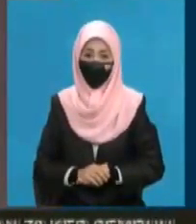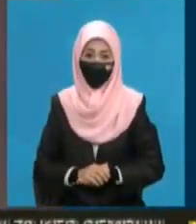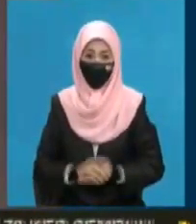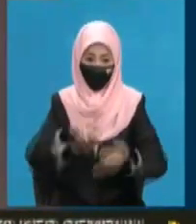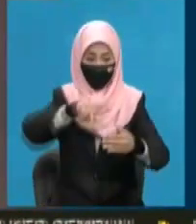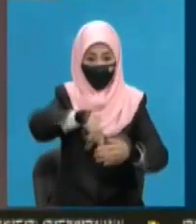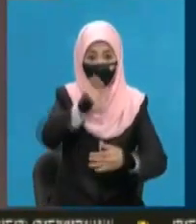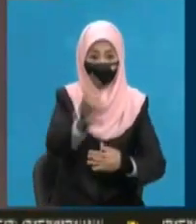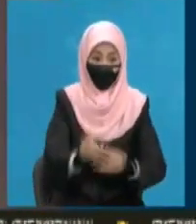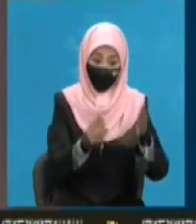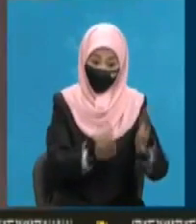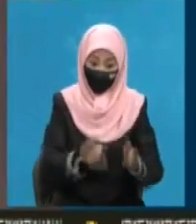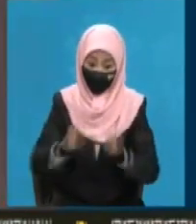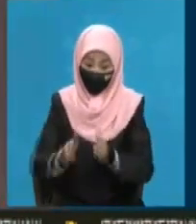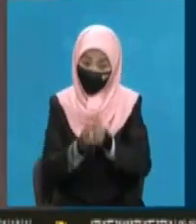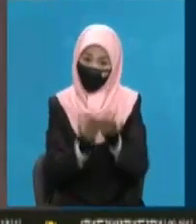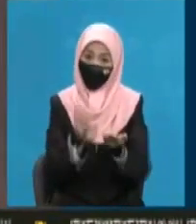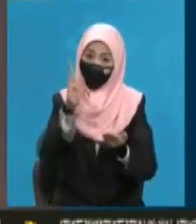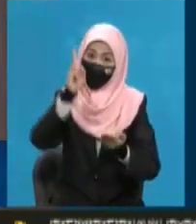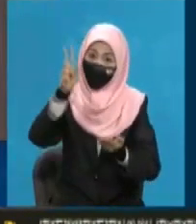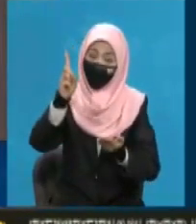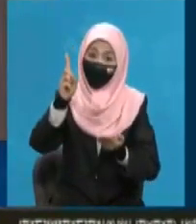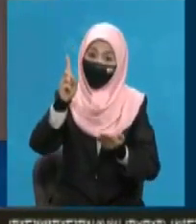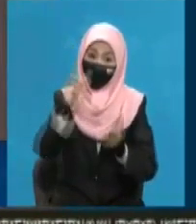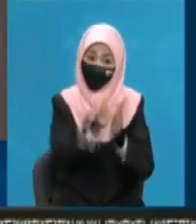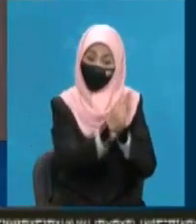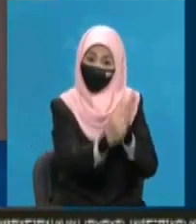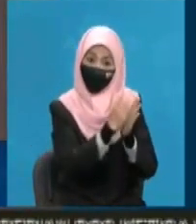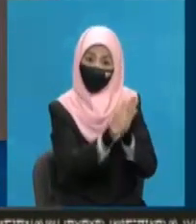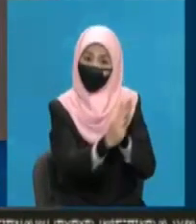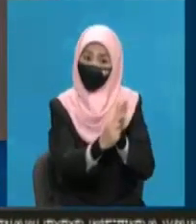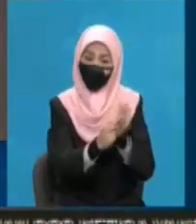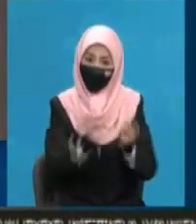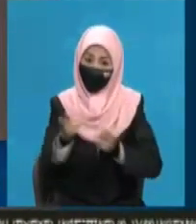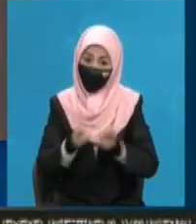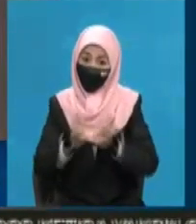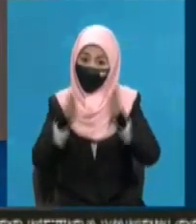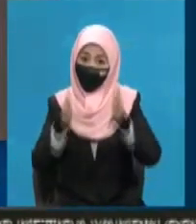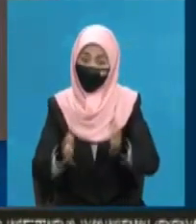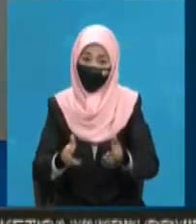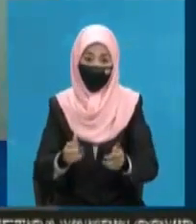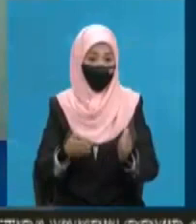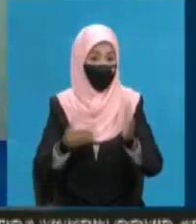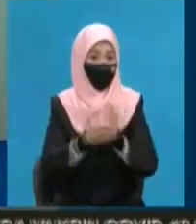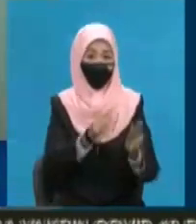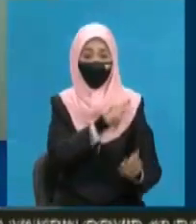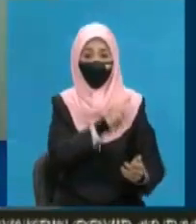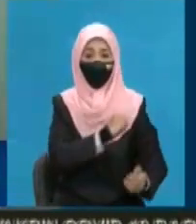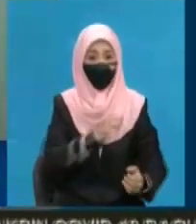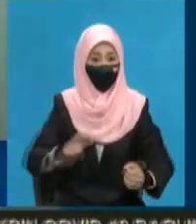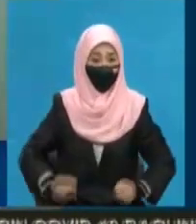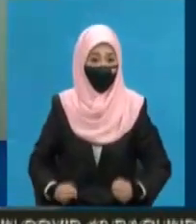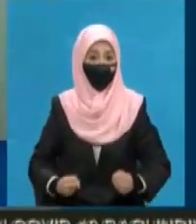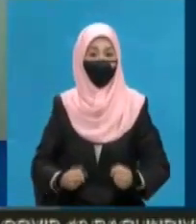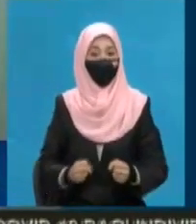the project penyusunan mushaf Brunei Darussalam dan tafsirannya mula diusahakan oleh Kementerian hal-ihwal utama sejak tahun